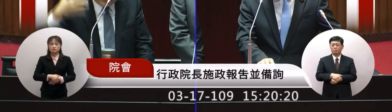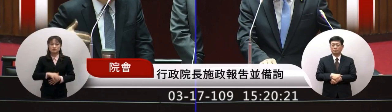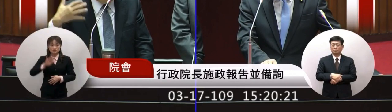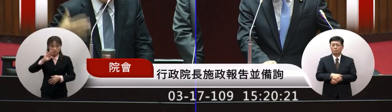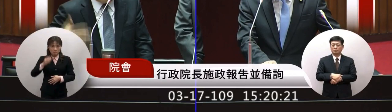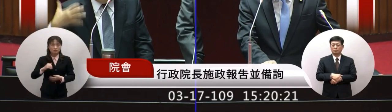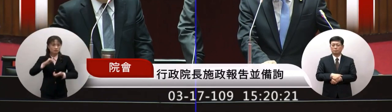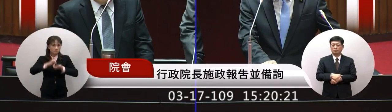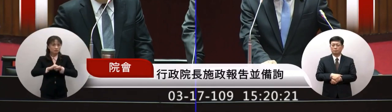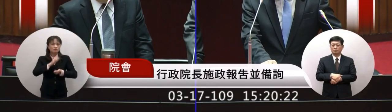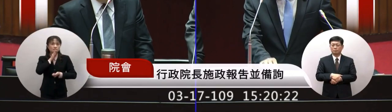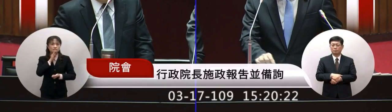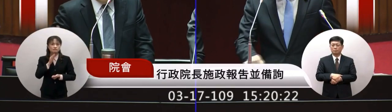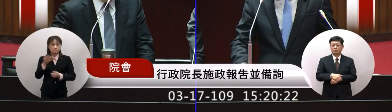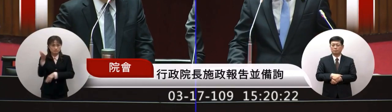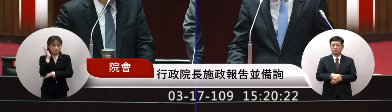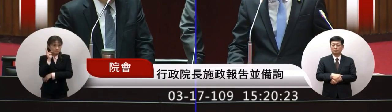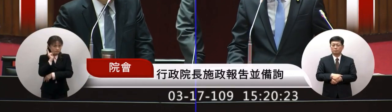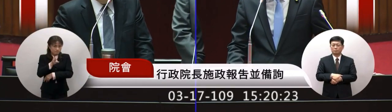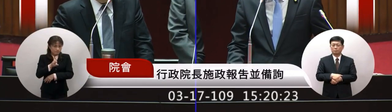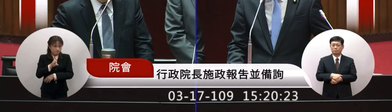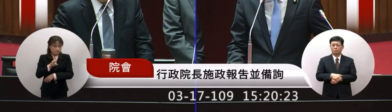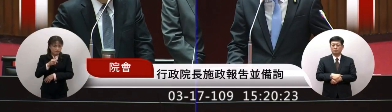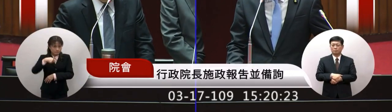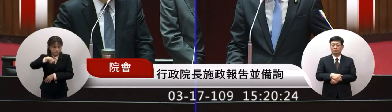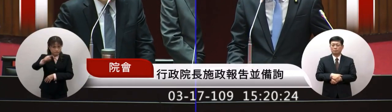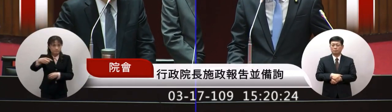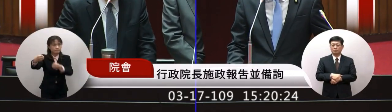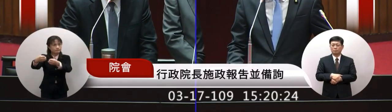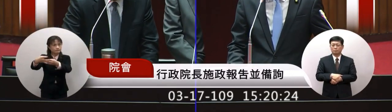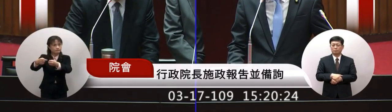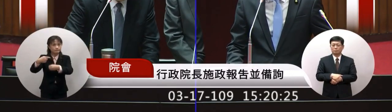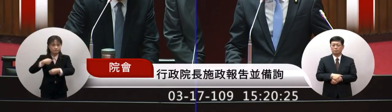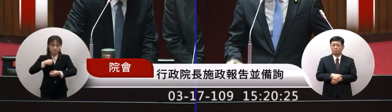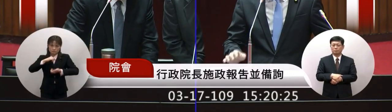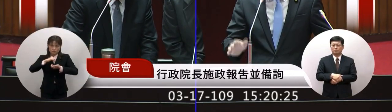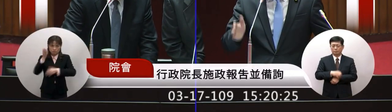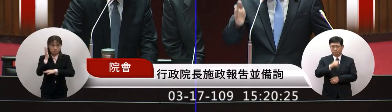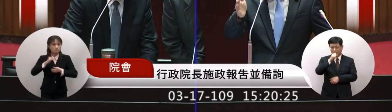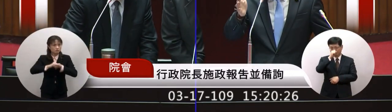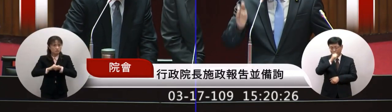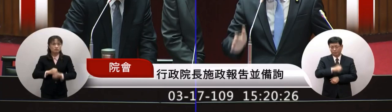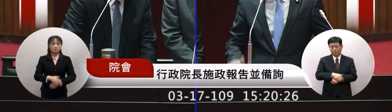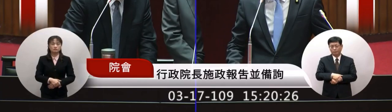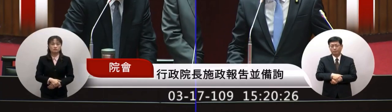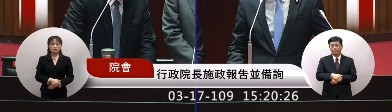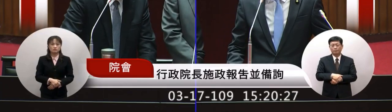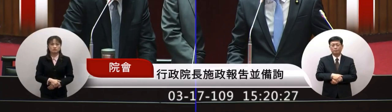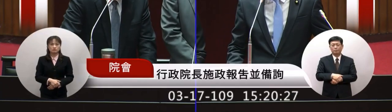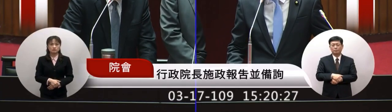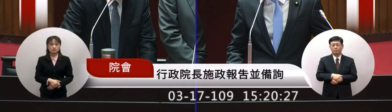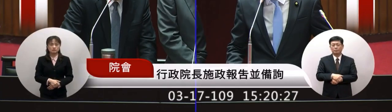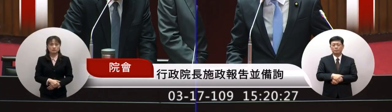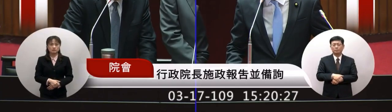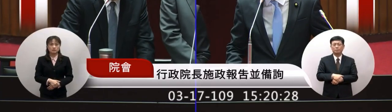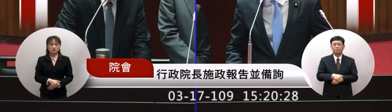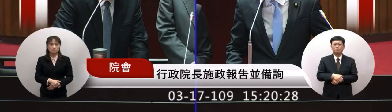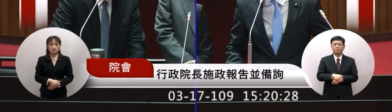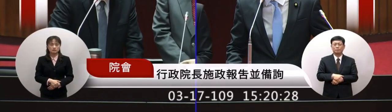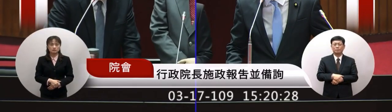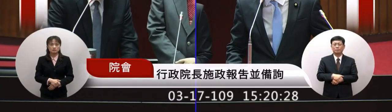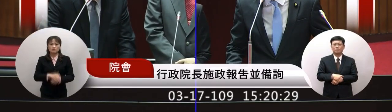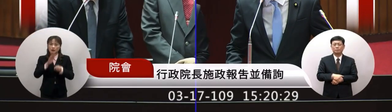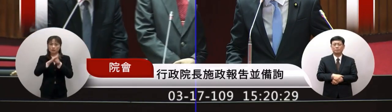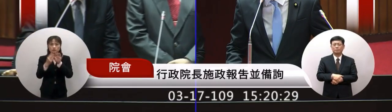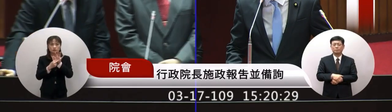是政府在后面定夺，清楚得很。 好， 跟委员补充报告。那么过去那